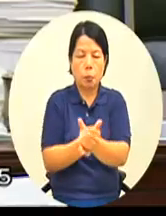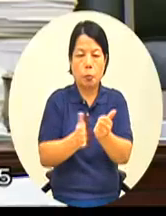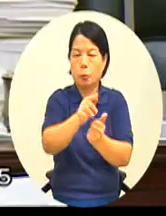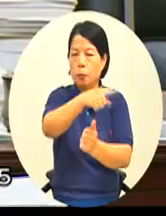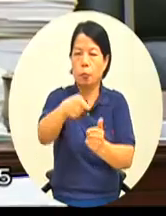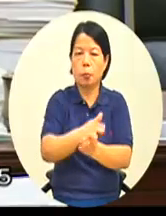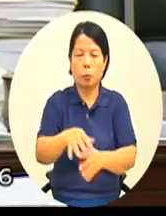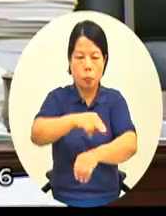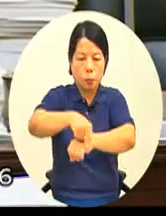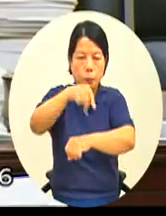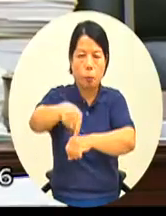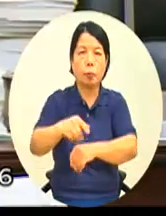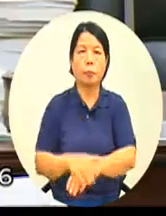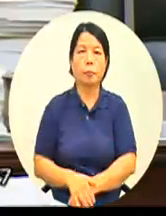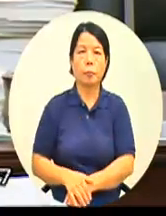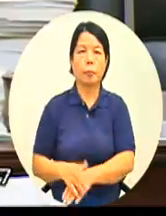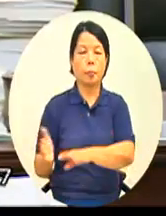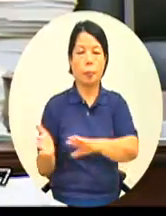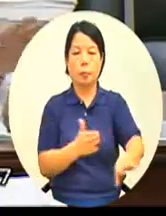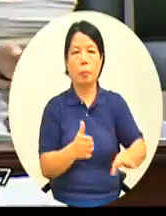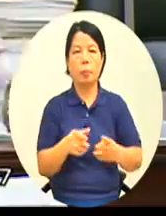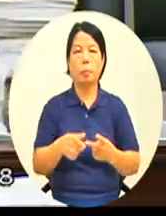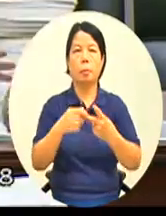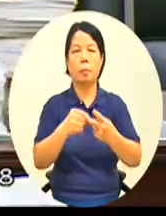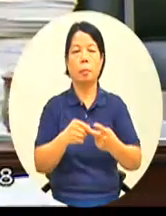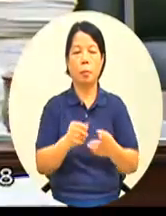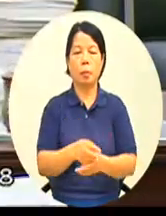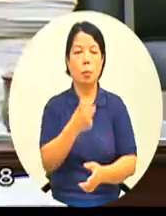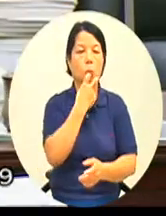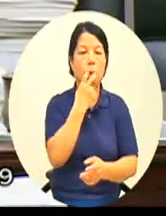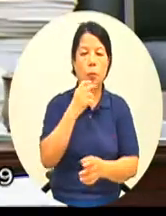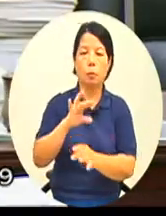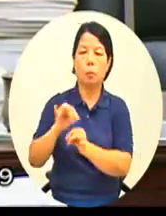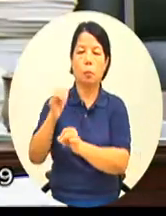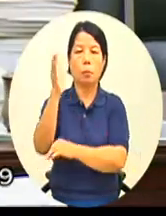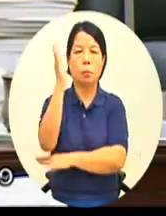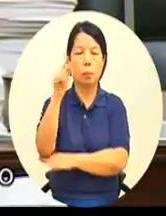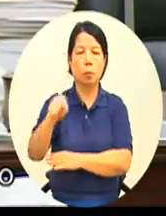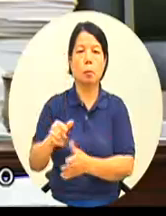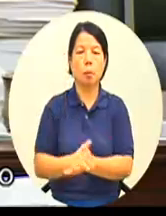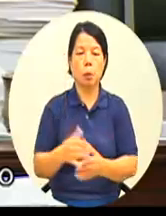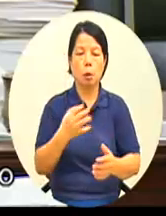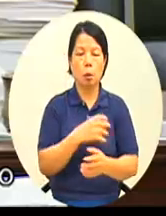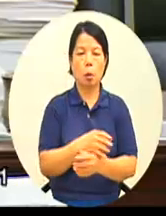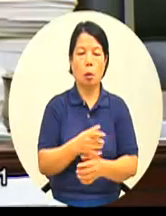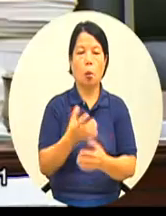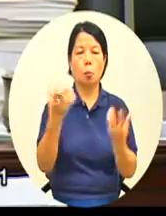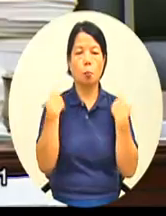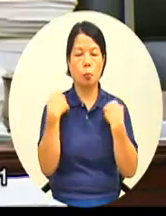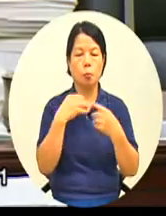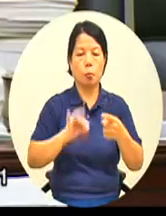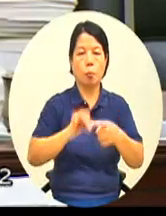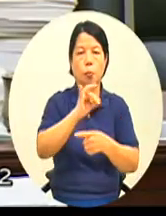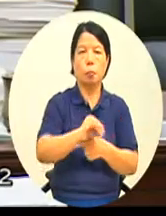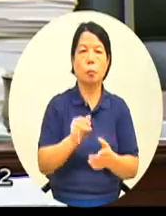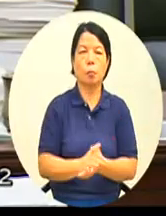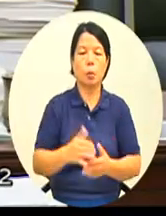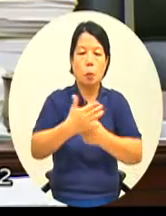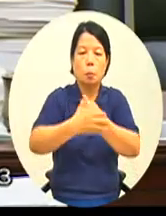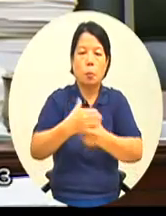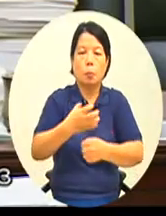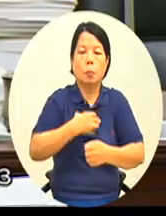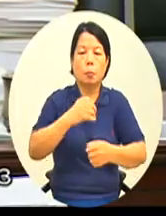第二个，刚刚你讲那个所有的中央跟地方的一个个人的负担原则，也鼓励保险公